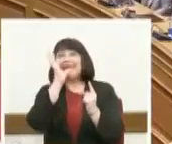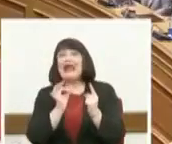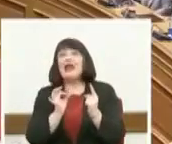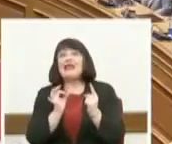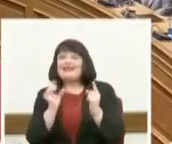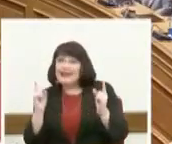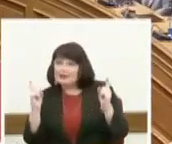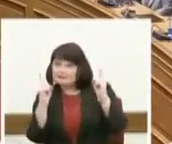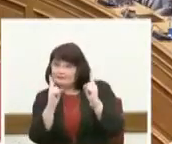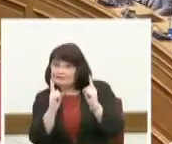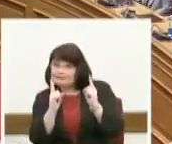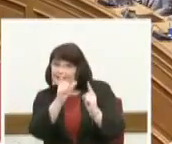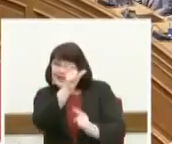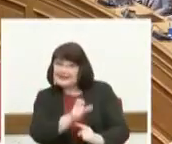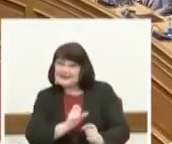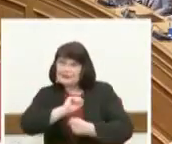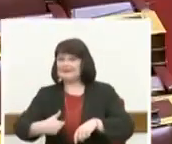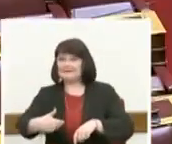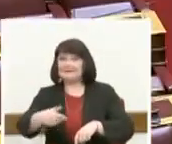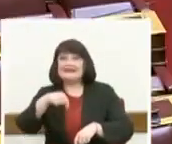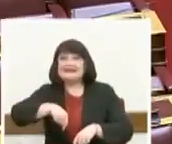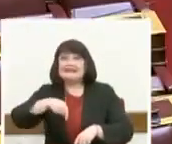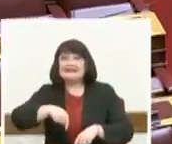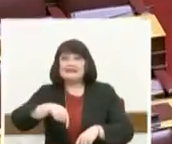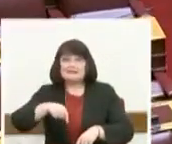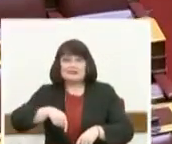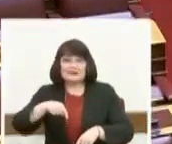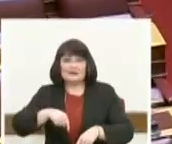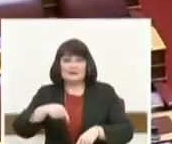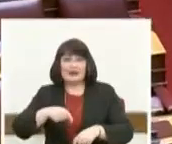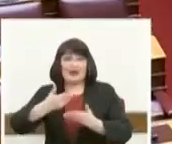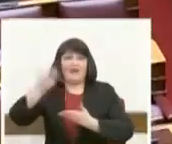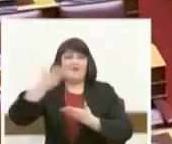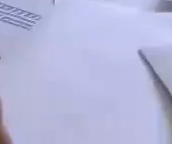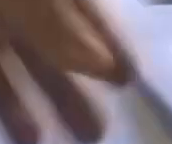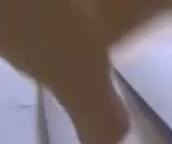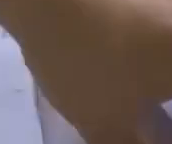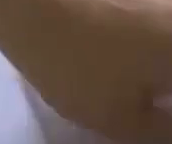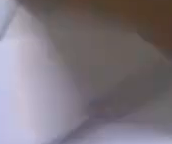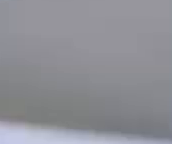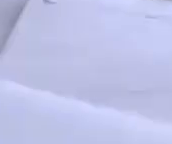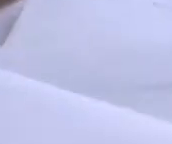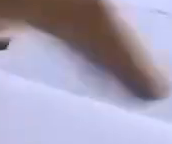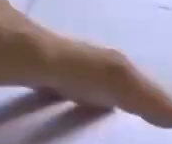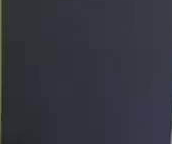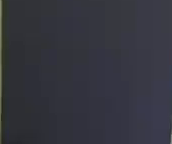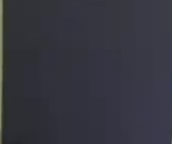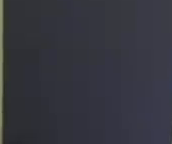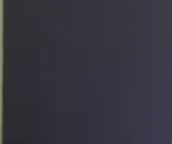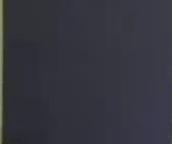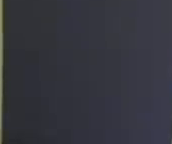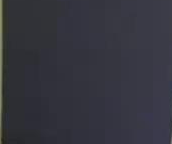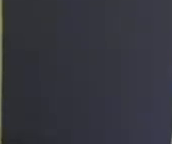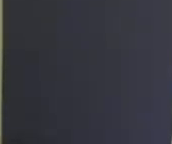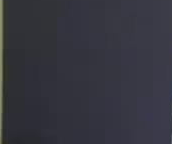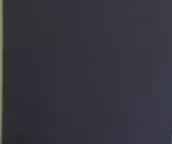να θυμίσω στου τηλεθεατέ μα, ότι αυτή η κυβέρνηση, δηλαδή της Νέας Δημοκρατίας, που τώρα κόπτεται για την υπόθεση Κατρούγκαλου, είναι